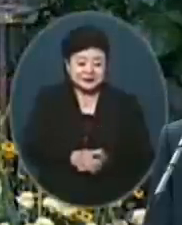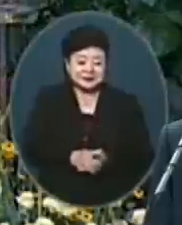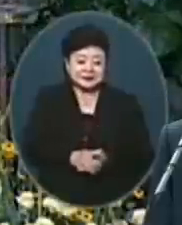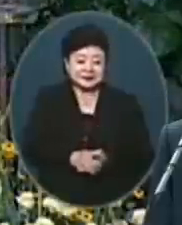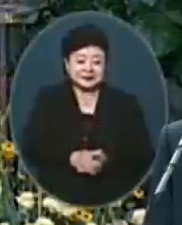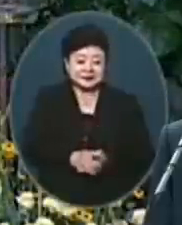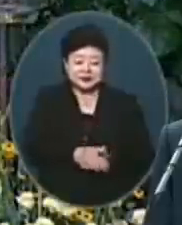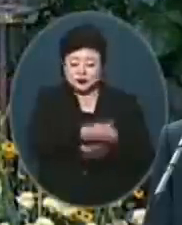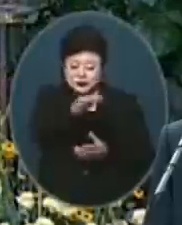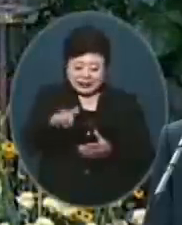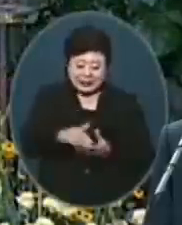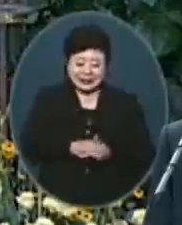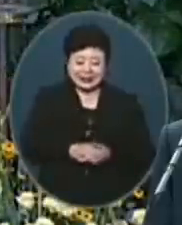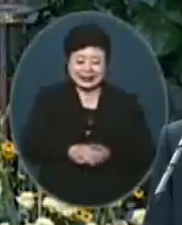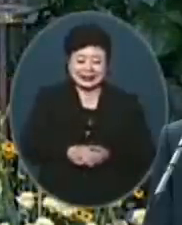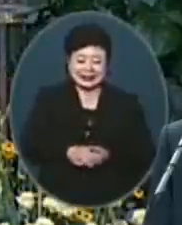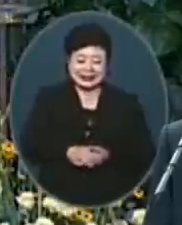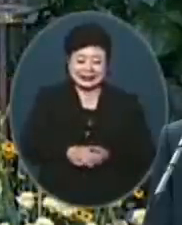우리가